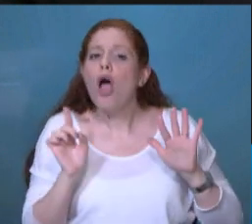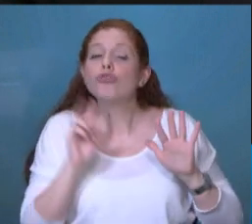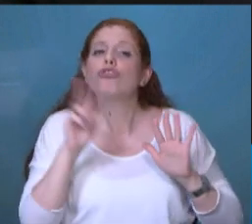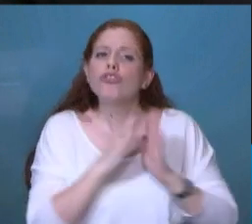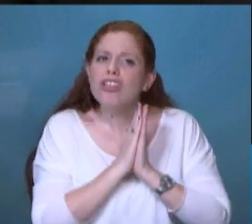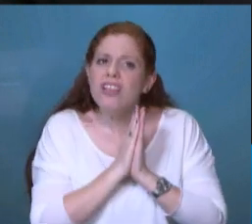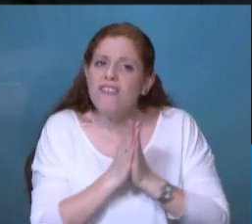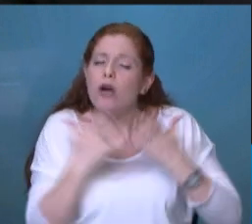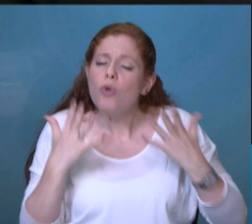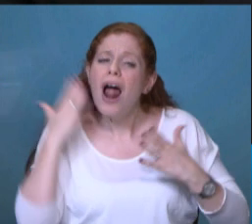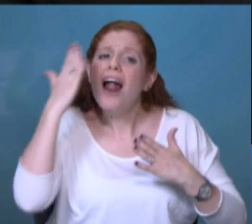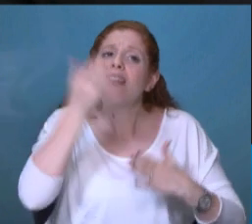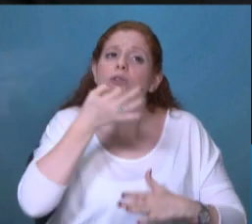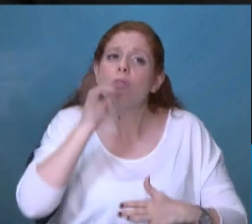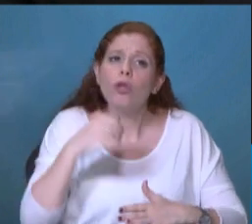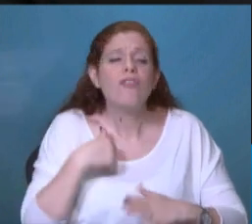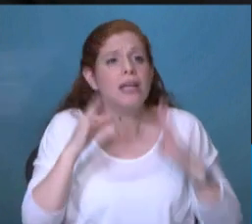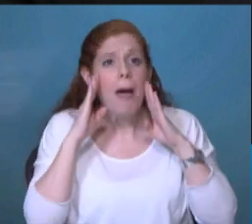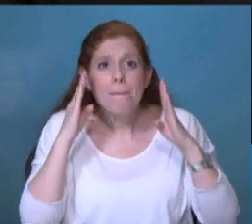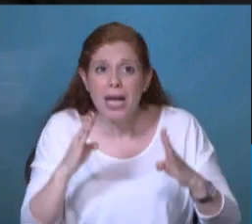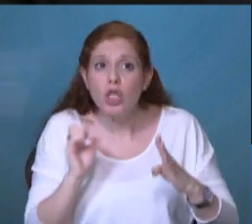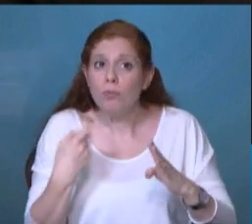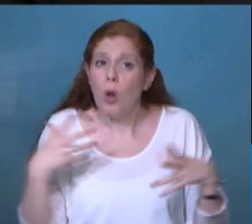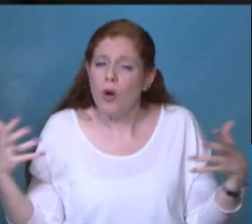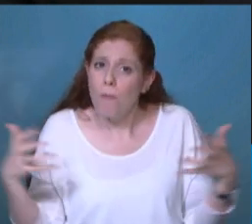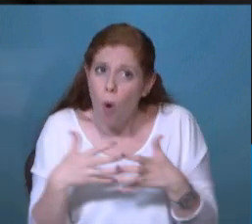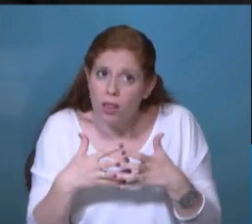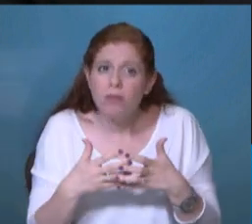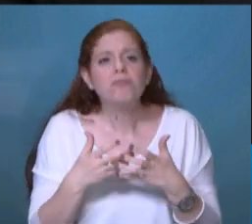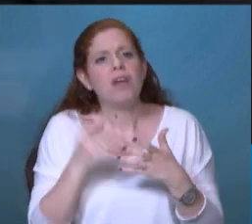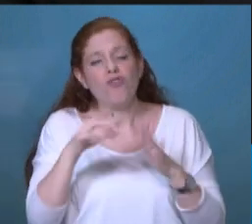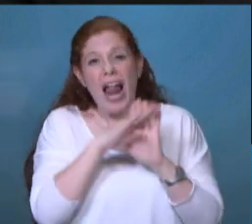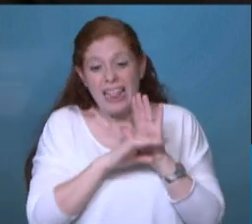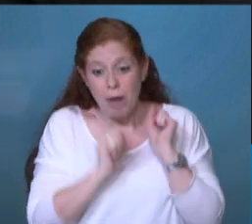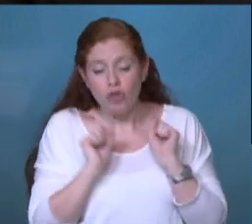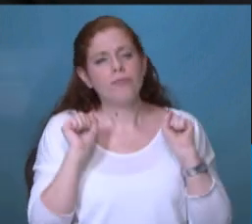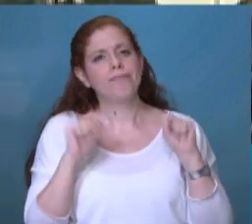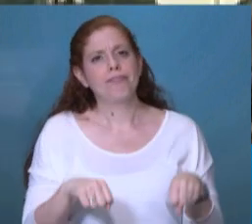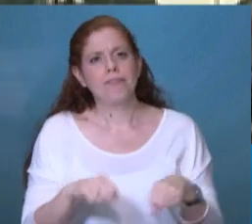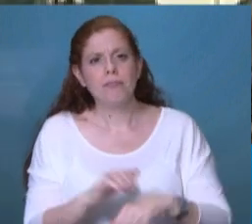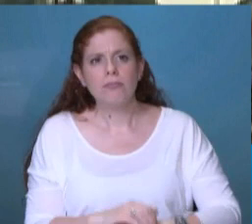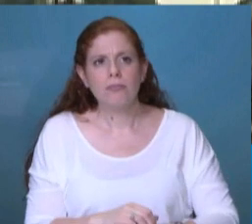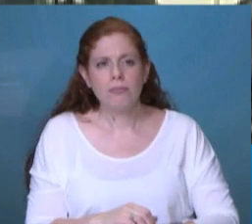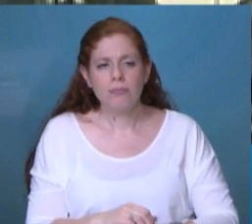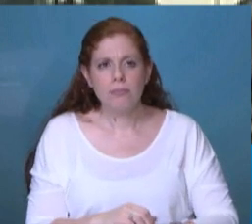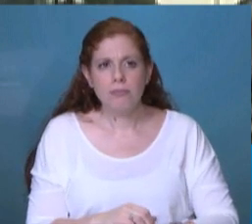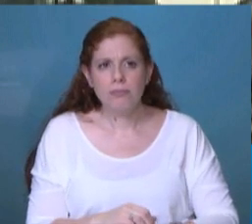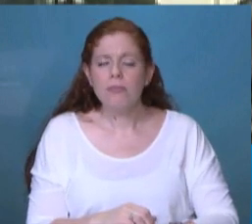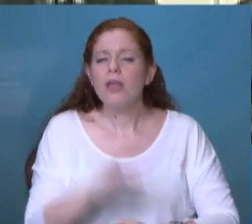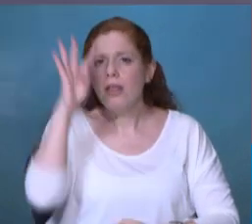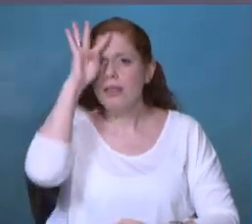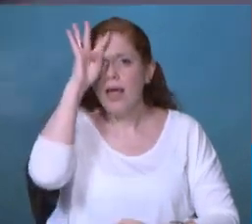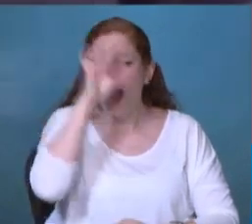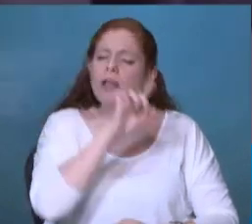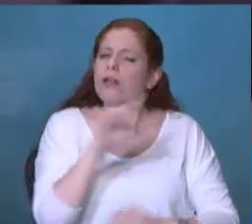תקווה גדולה לעתיד טוב יותר, ואני מאמין שאם נהיה מאוחדים, נוכל להתגבר על התנאים הקשים הללו. טהרן לא משדרת